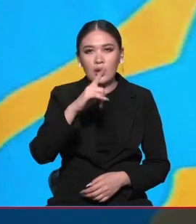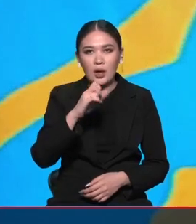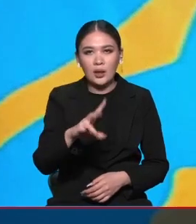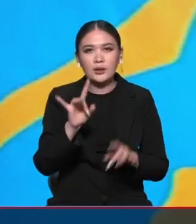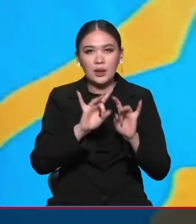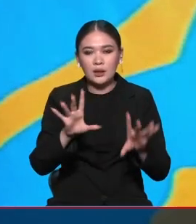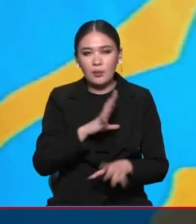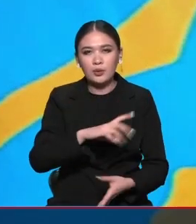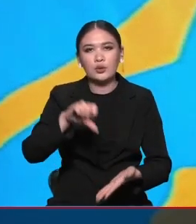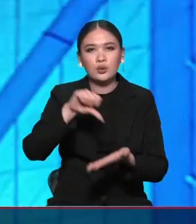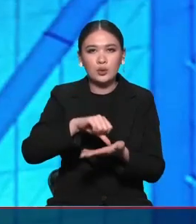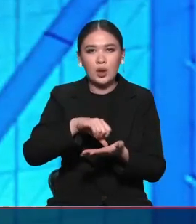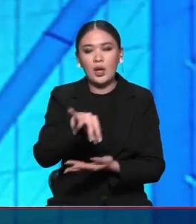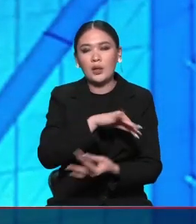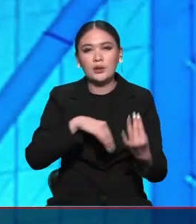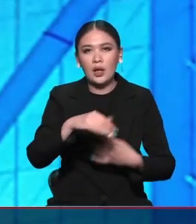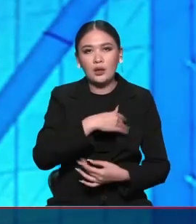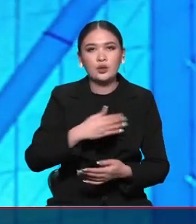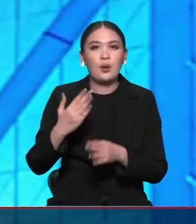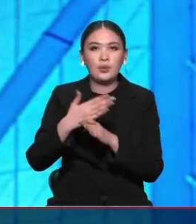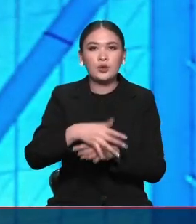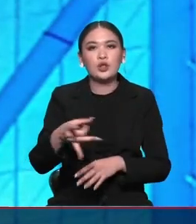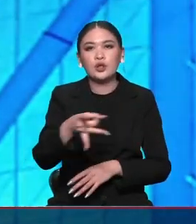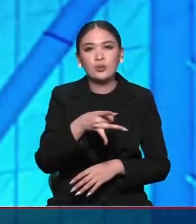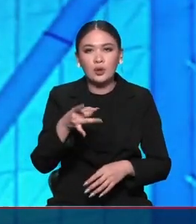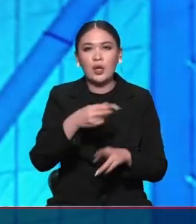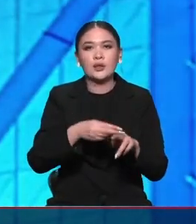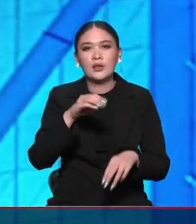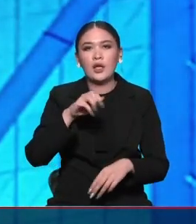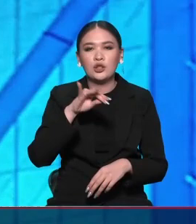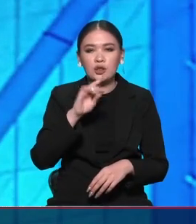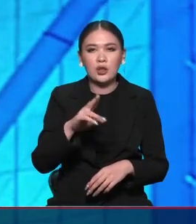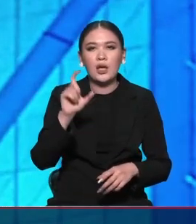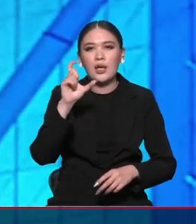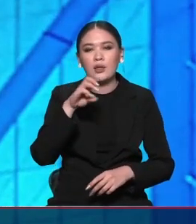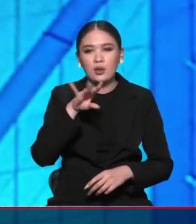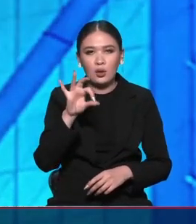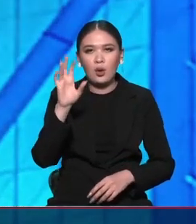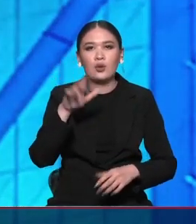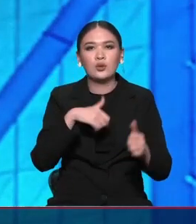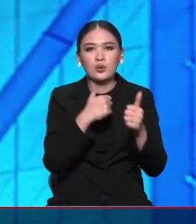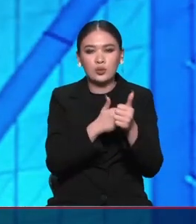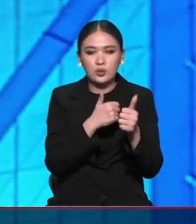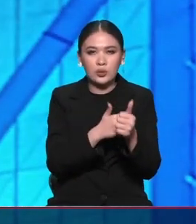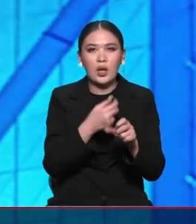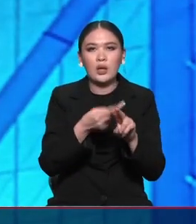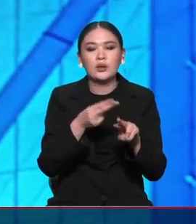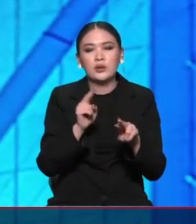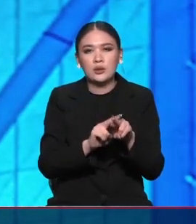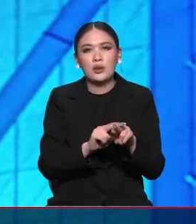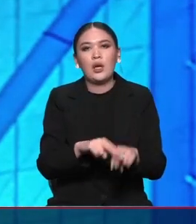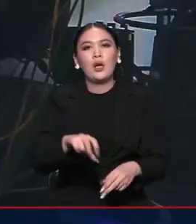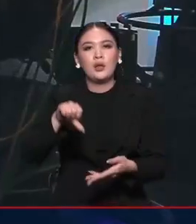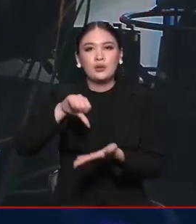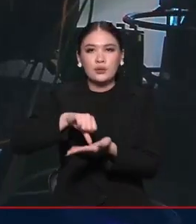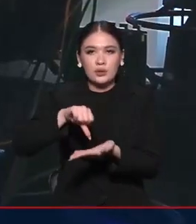Осы мәселен студияда талқыламақпыз. Студия қонағы республикалық тәжіктердің этно-мәдени орталығының төрағасы Акбаржон Яхия